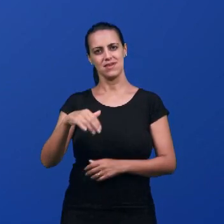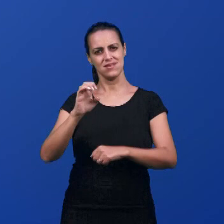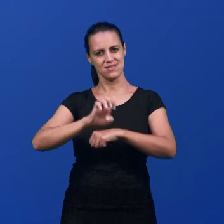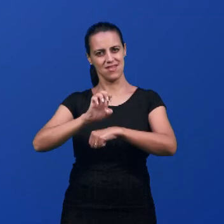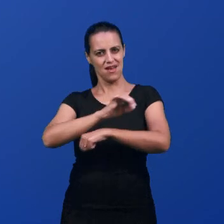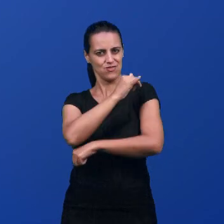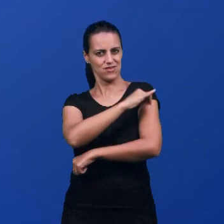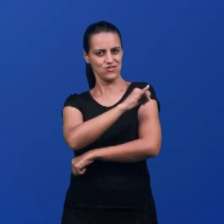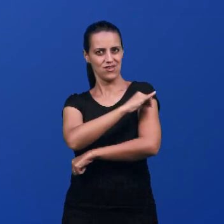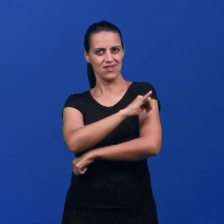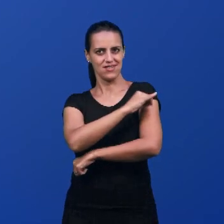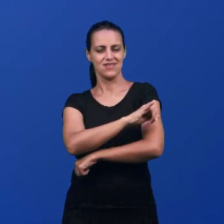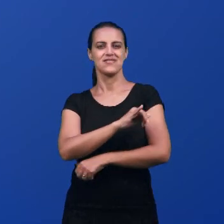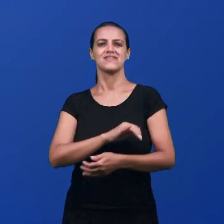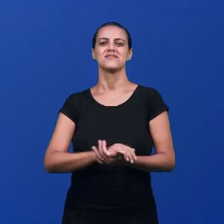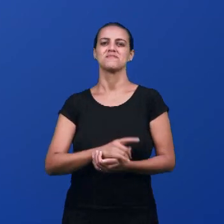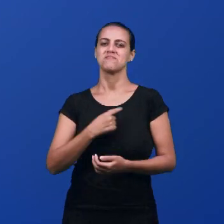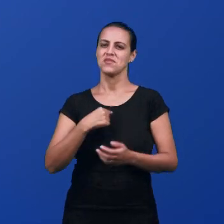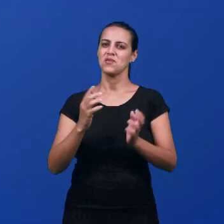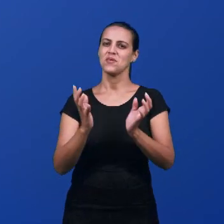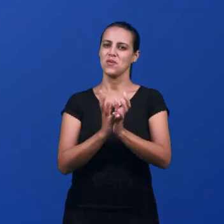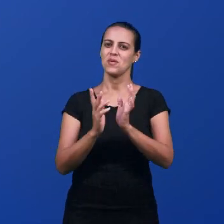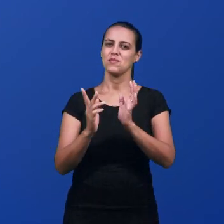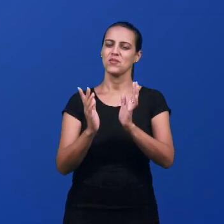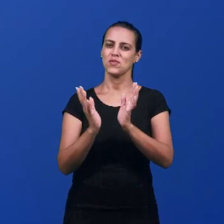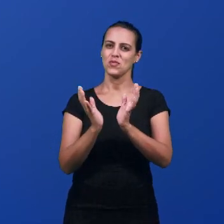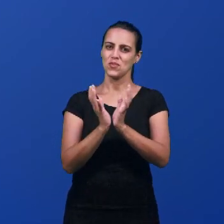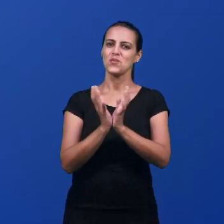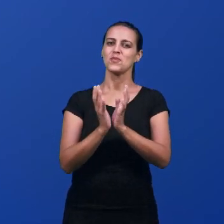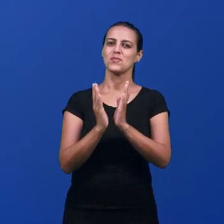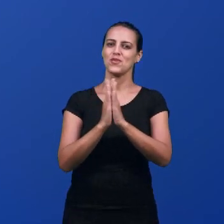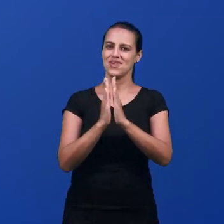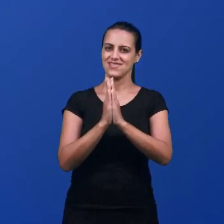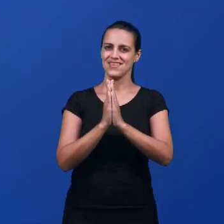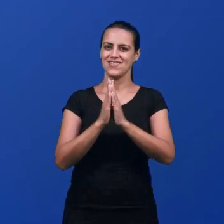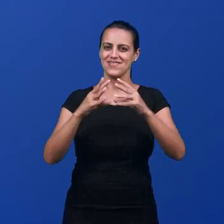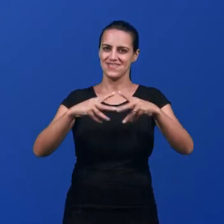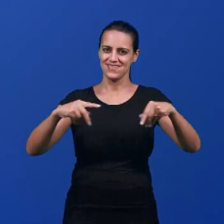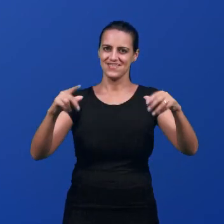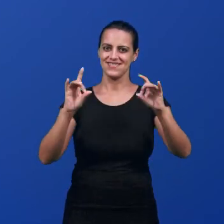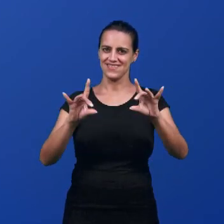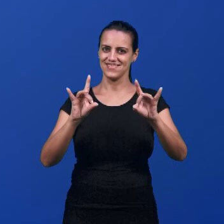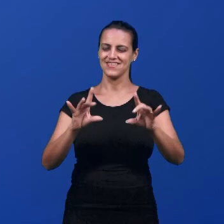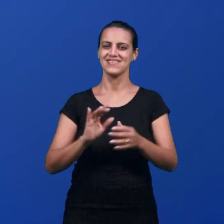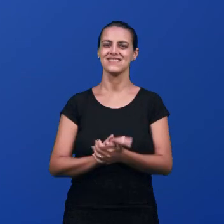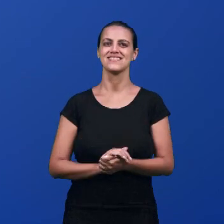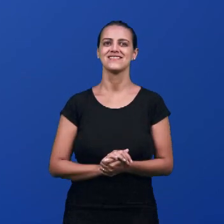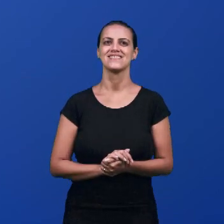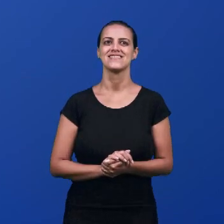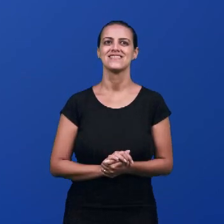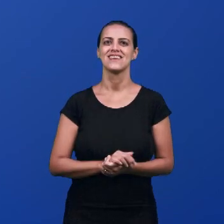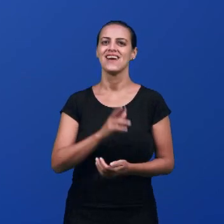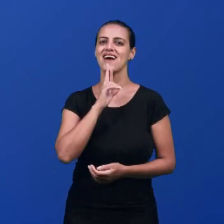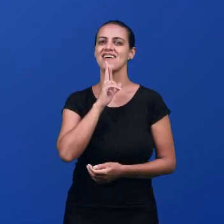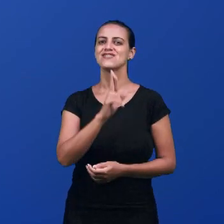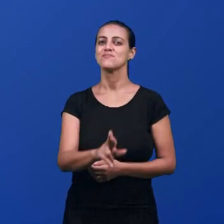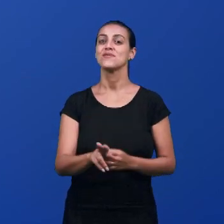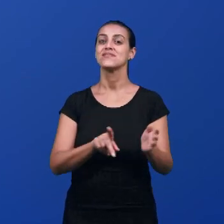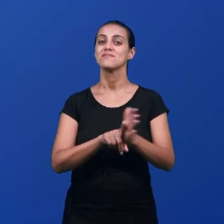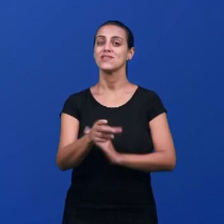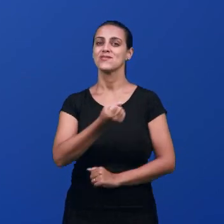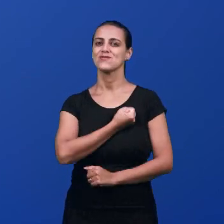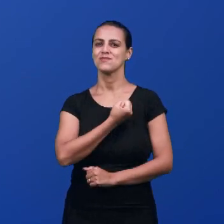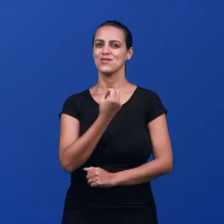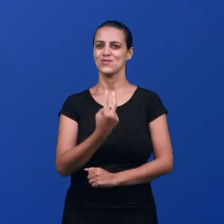do Sul, Rio de Janeiro, et je fais partie du groupe de prière Semences Précieuses. je vais apporter la réponse à la deuxième question de l'école